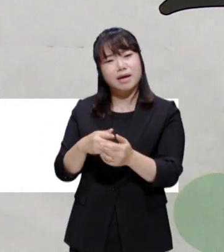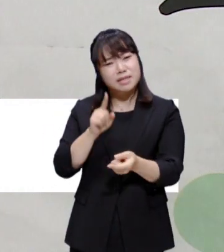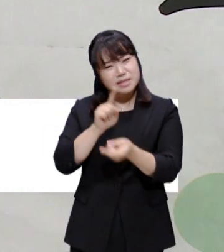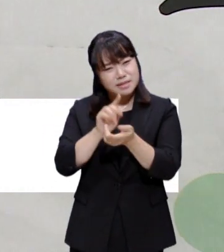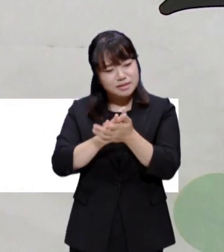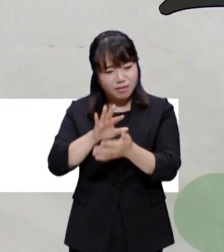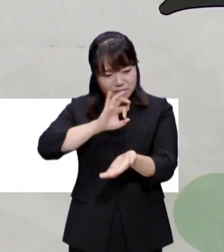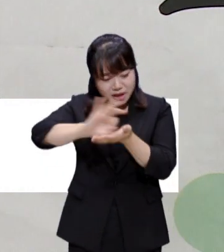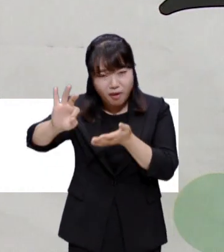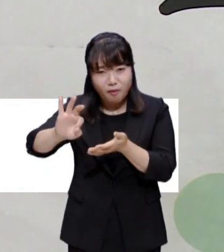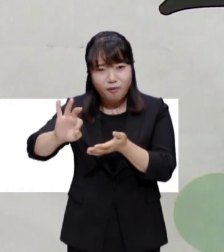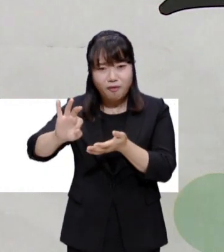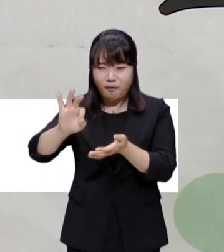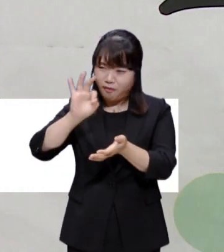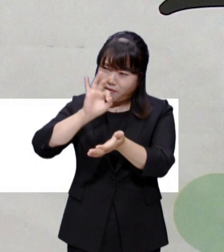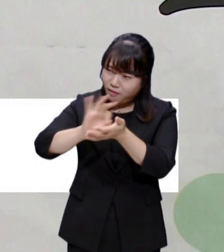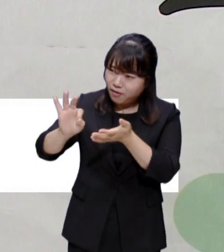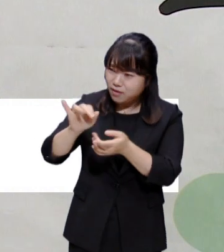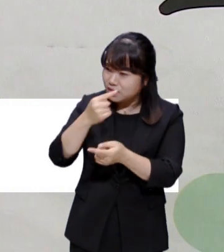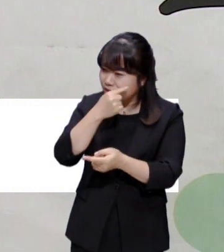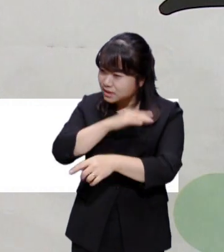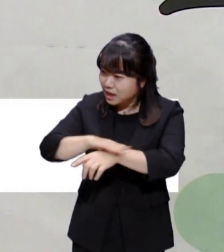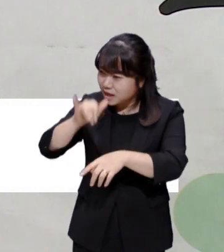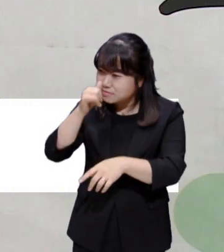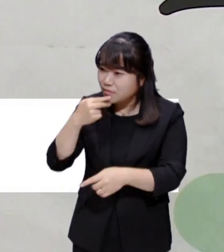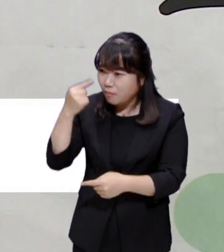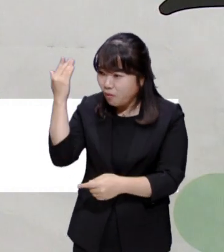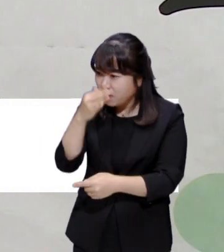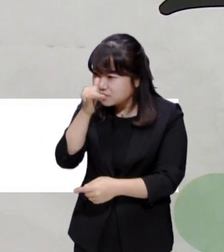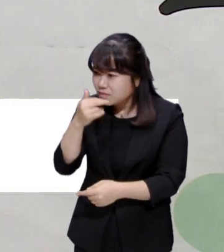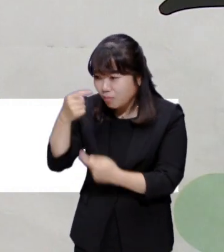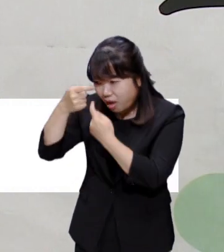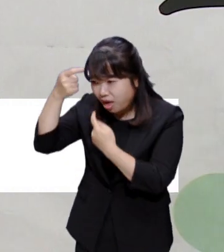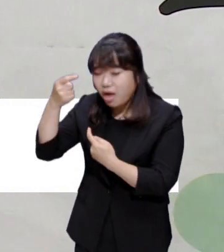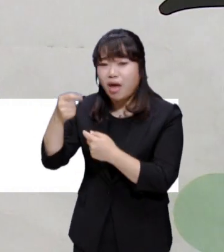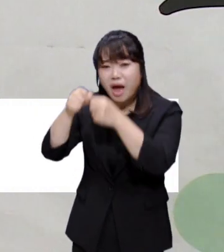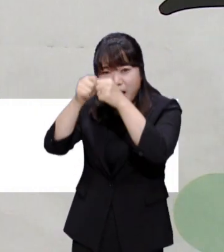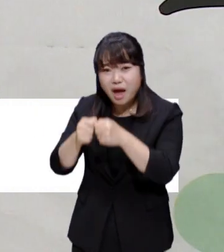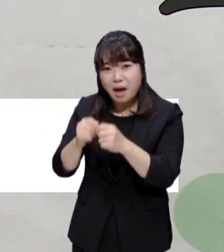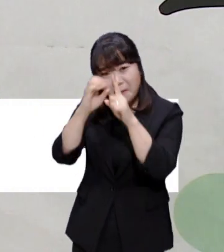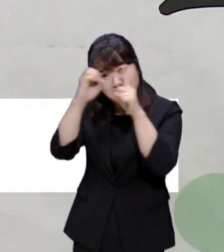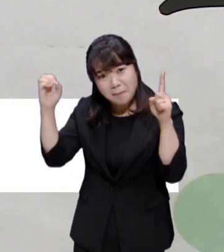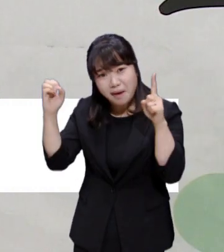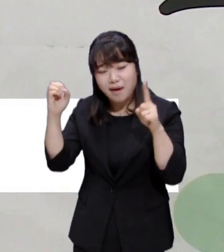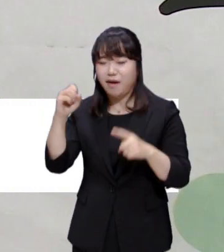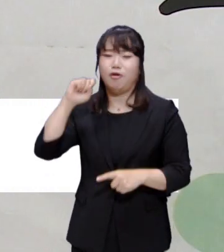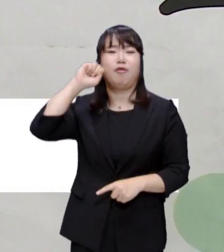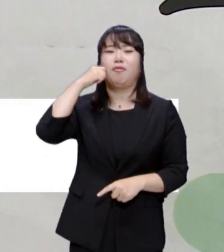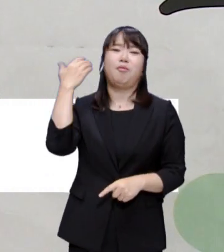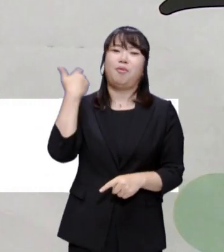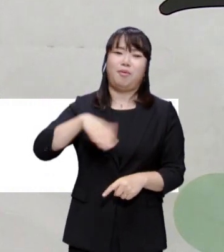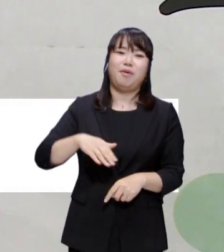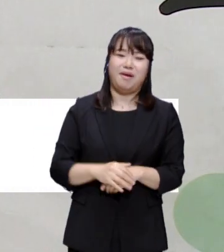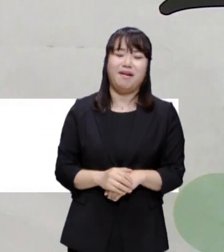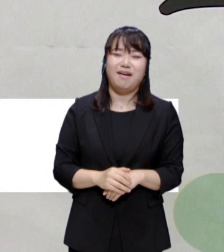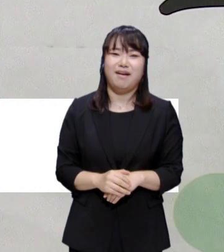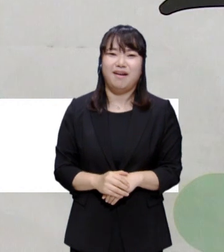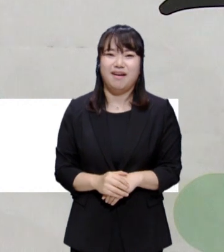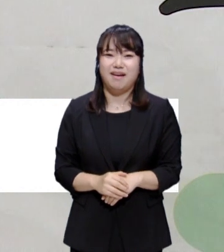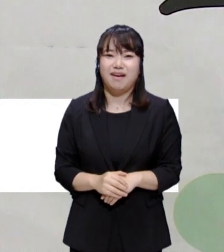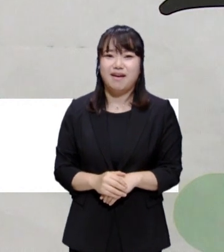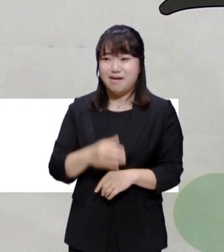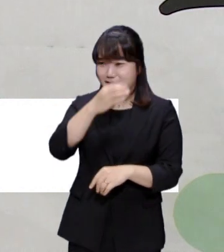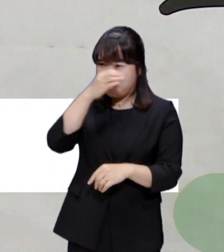사람과 사용받는 사람들이 같은 상황에서 누가 그것을 정확하게 모니터링하고 지적할 수 있을지가 의문이고 그래서